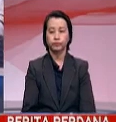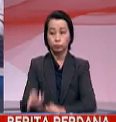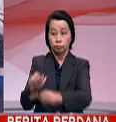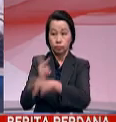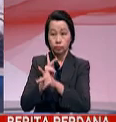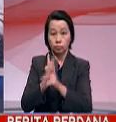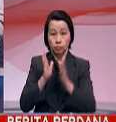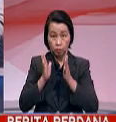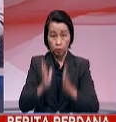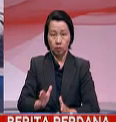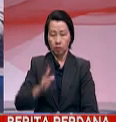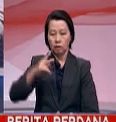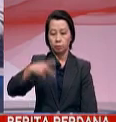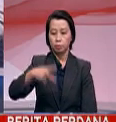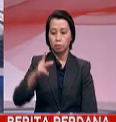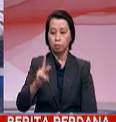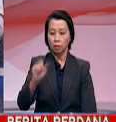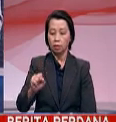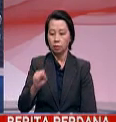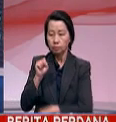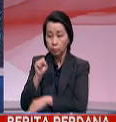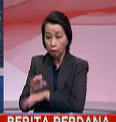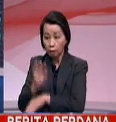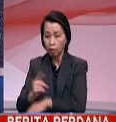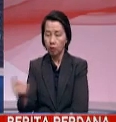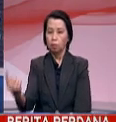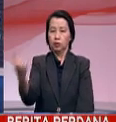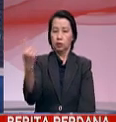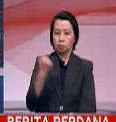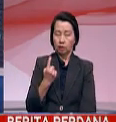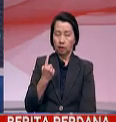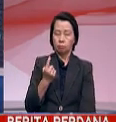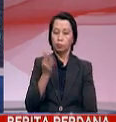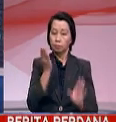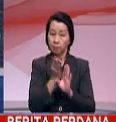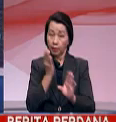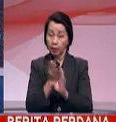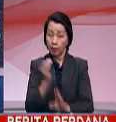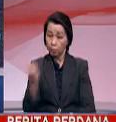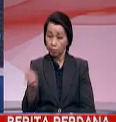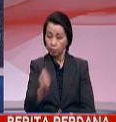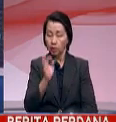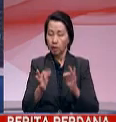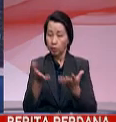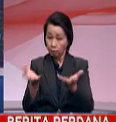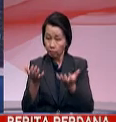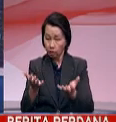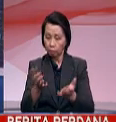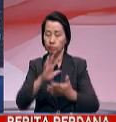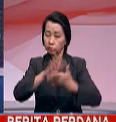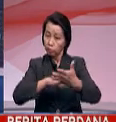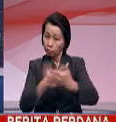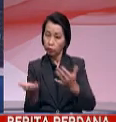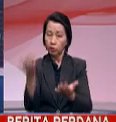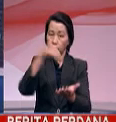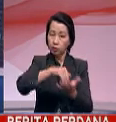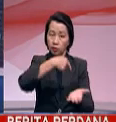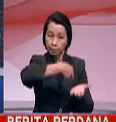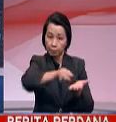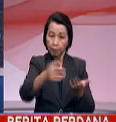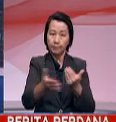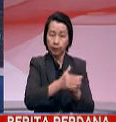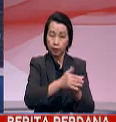Peminjam, khususnya usahawan PKS, dinasihatkan tampil ke institusi keuangan masing-masing jika berhasrat menjadualkan semula bayaran